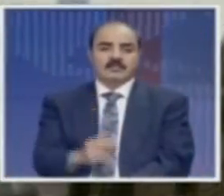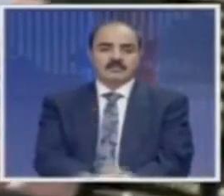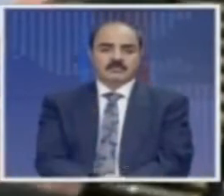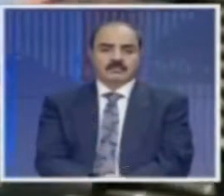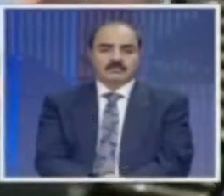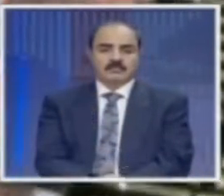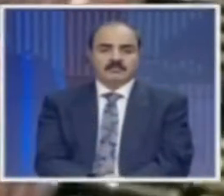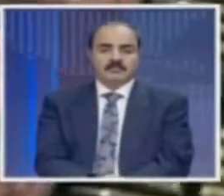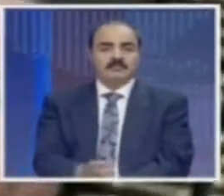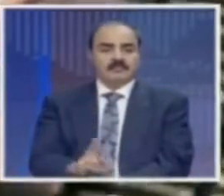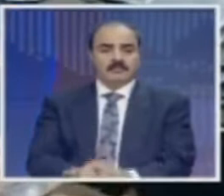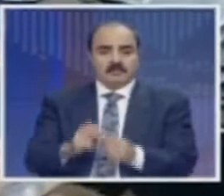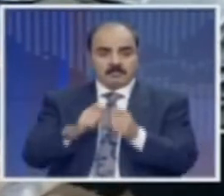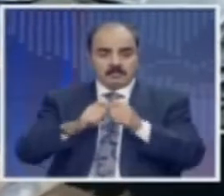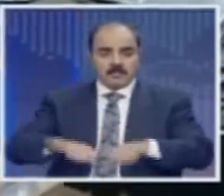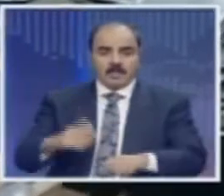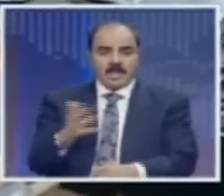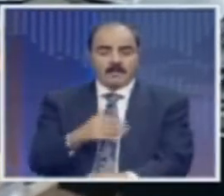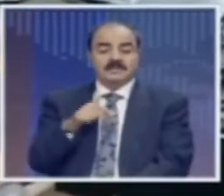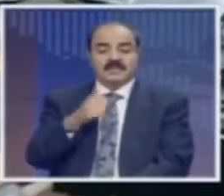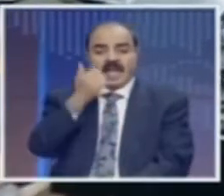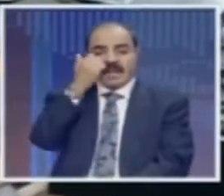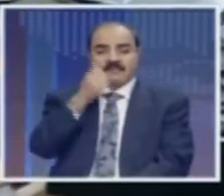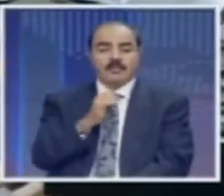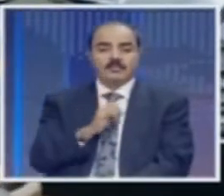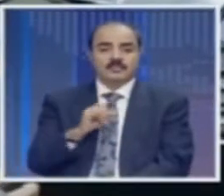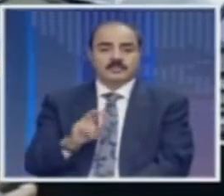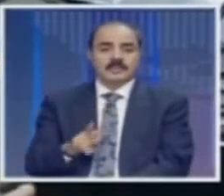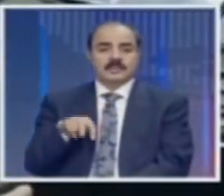7312 طلقة متنوعة، إضافة ل